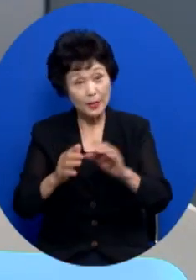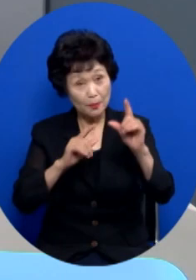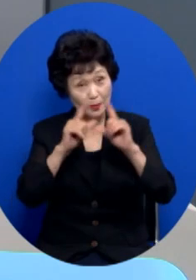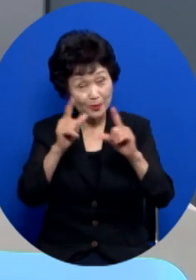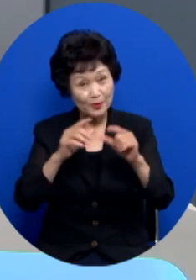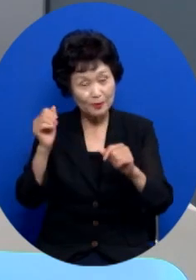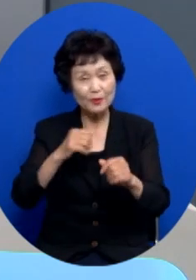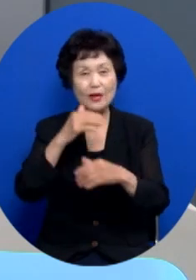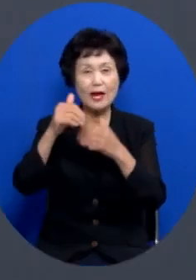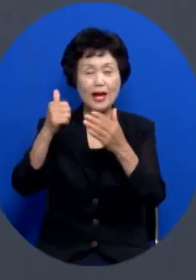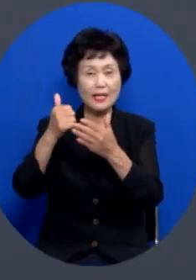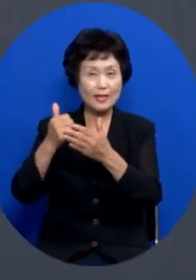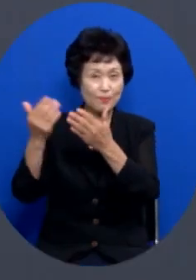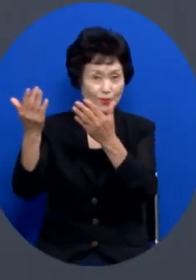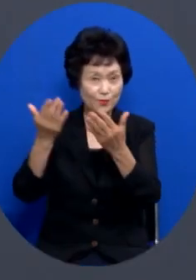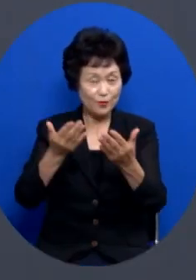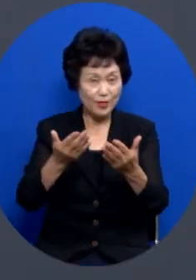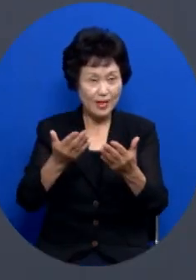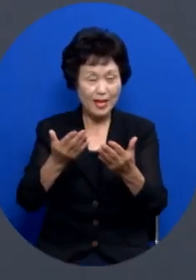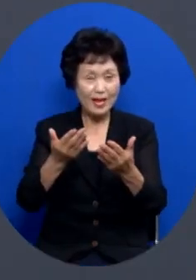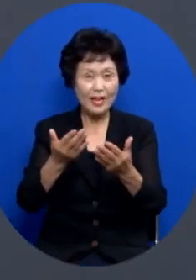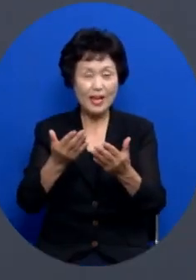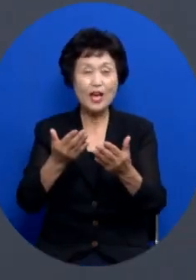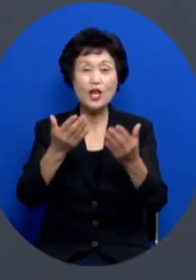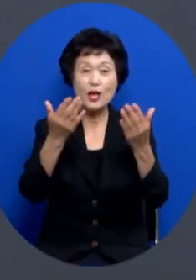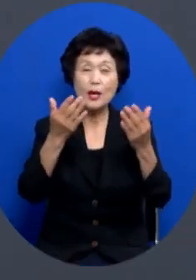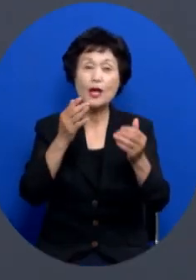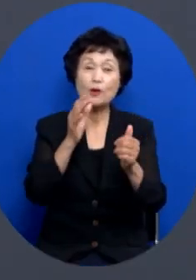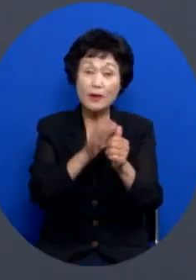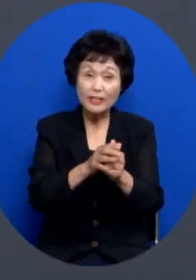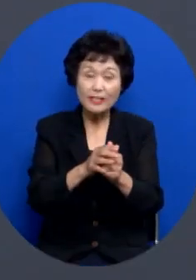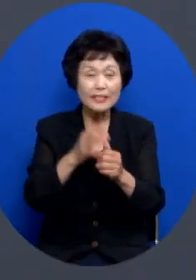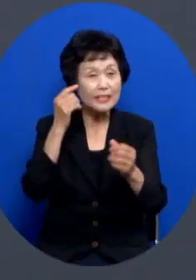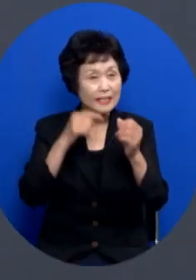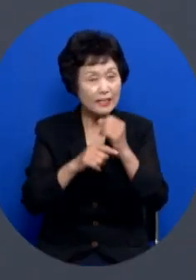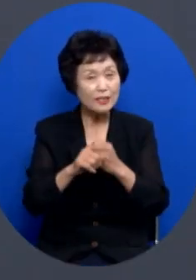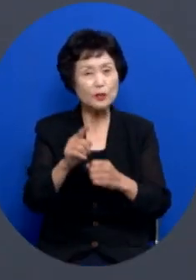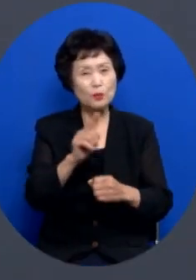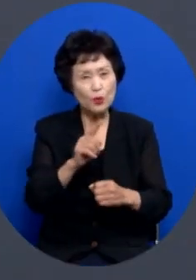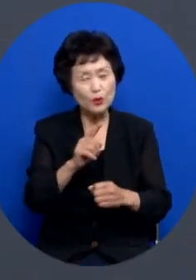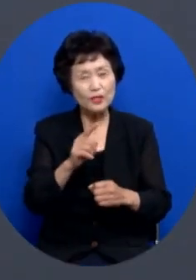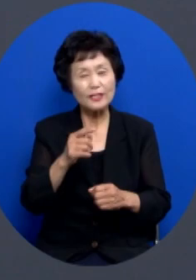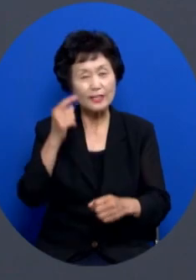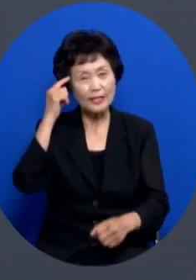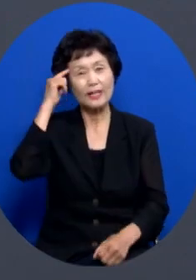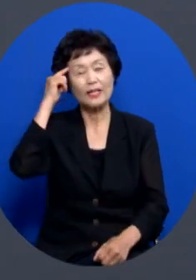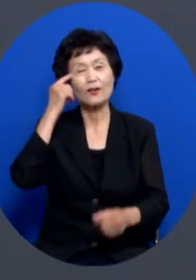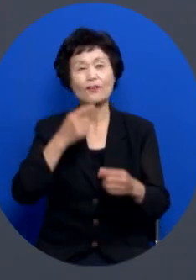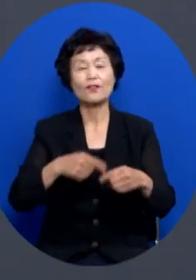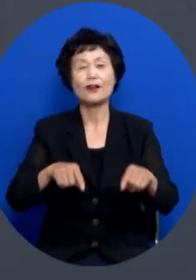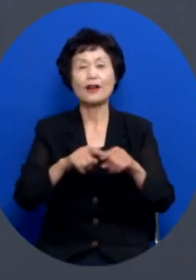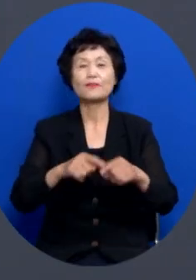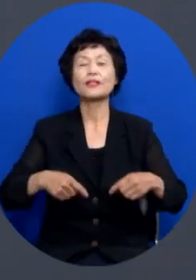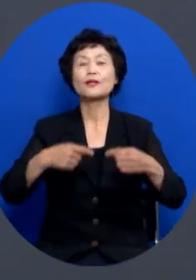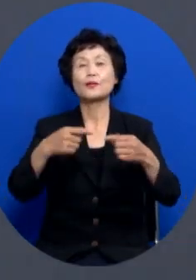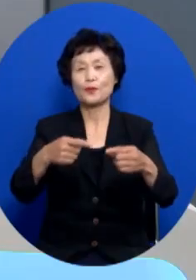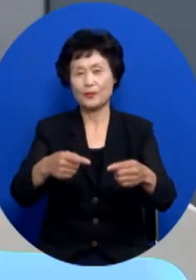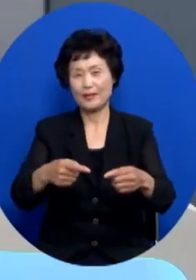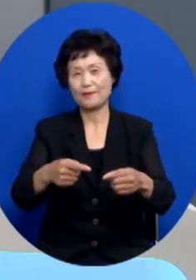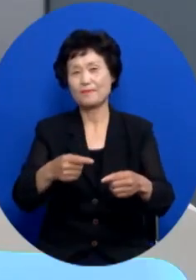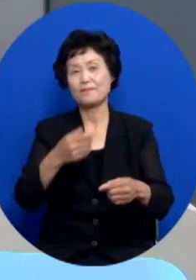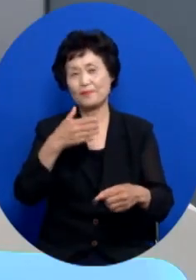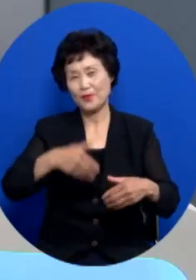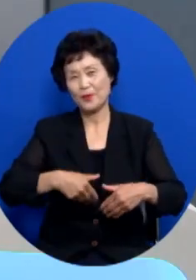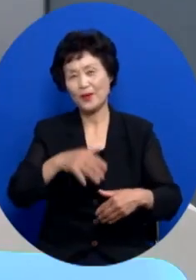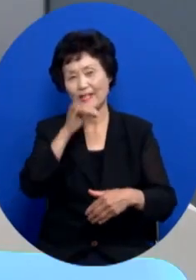은혜와 하나님께서 우리에게 향하신 뜻을 깨달을 수 있는 교육으로 우리 모두가 함께 동참하여서 이루어져야 되는 것입니다.